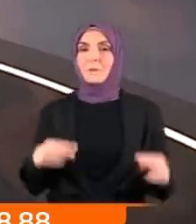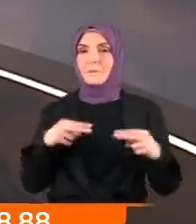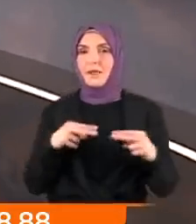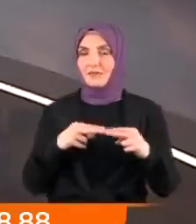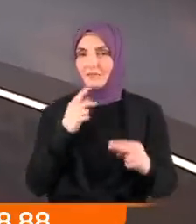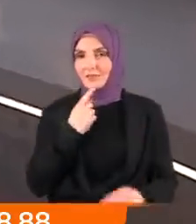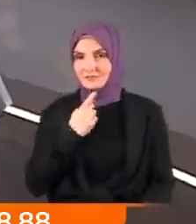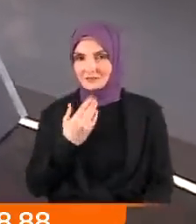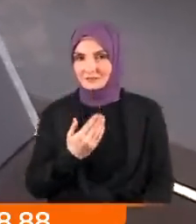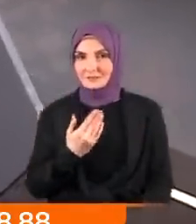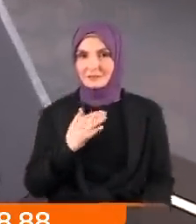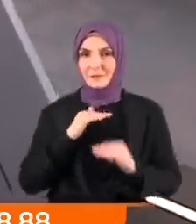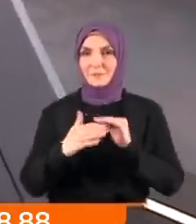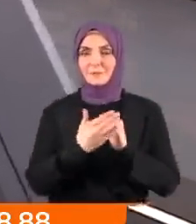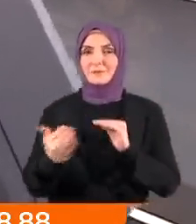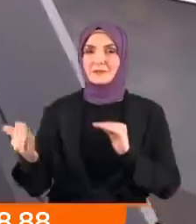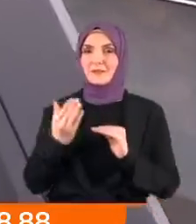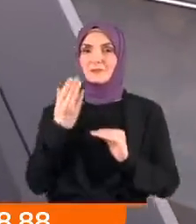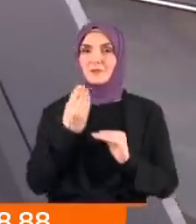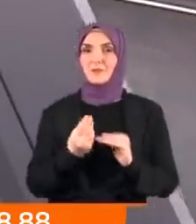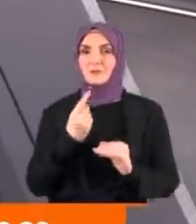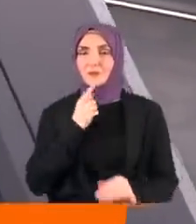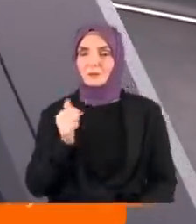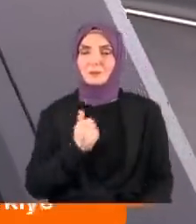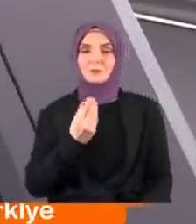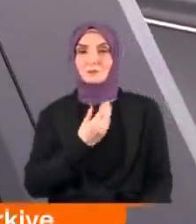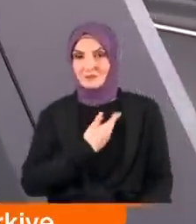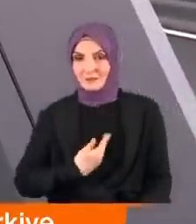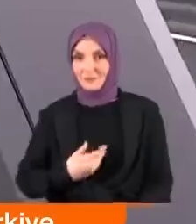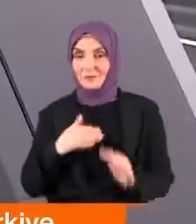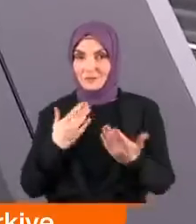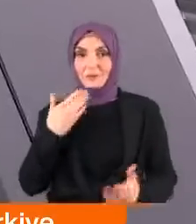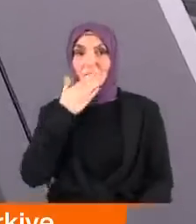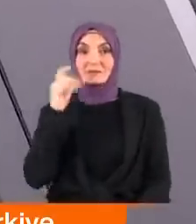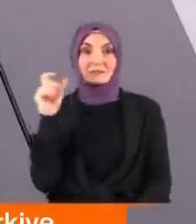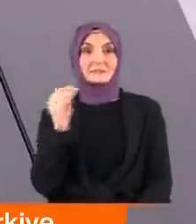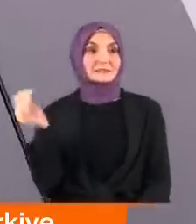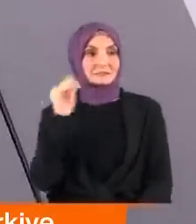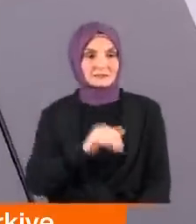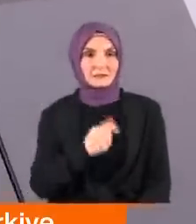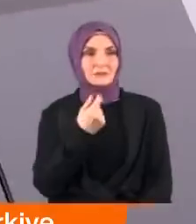Baklava, milletçe bayılıyoruz bu lezzete malum, ancak Ramazan ayının gelmesiyle fiyatlarda akıl almaz bir